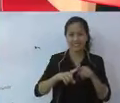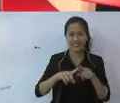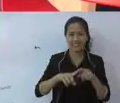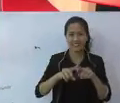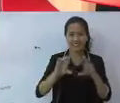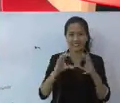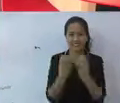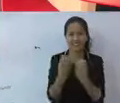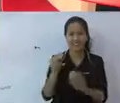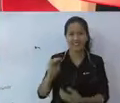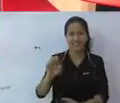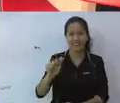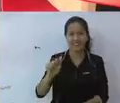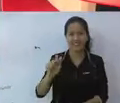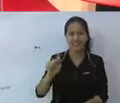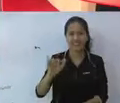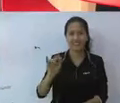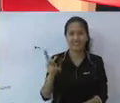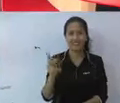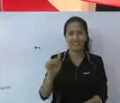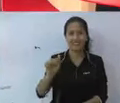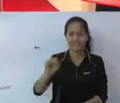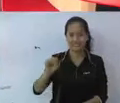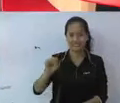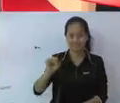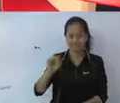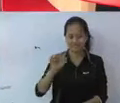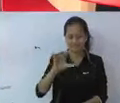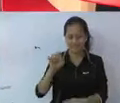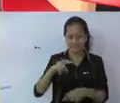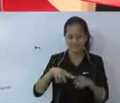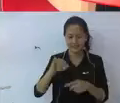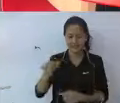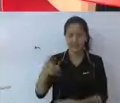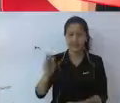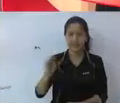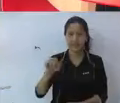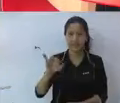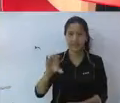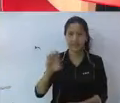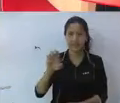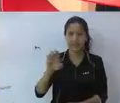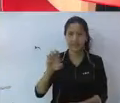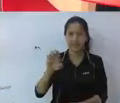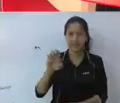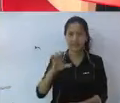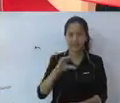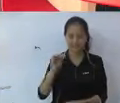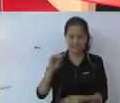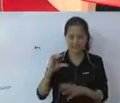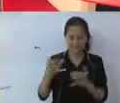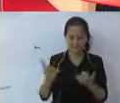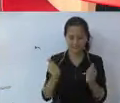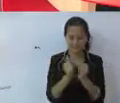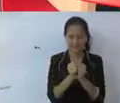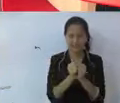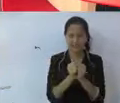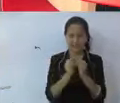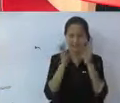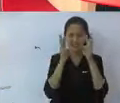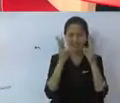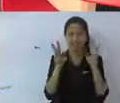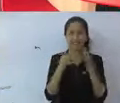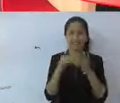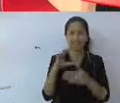Okay. Janice Agustin. Uy, hello po. Conrad Tungol, nanonood ka ba? Nanonood na ako, ma'am.